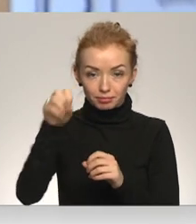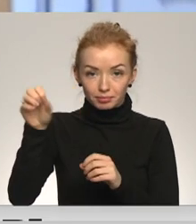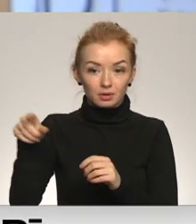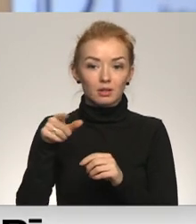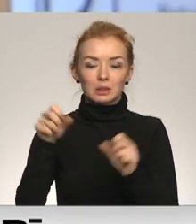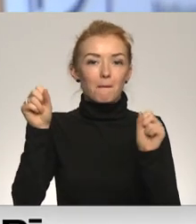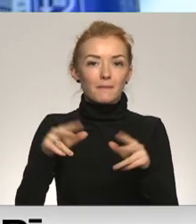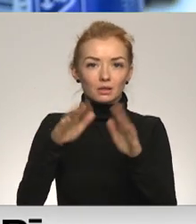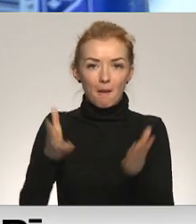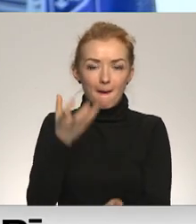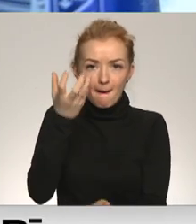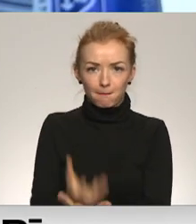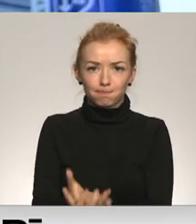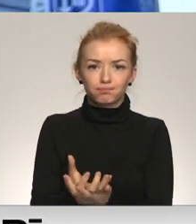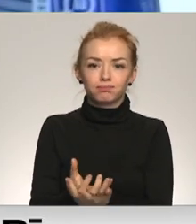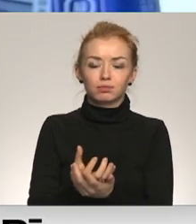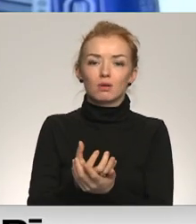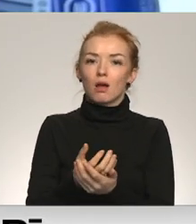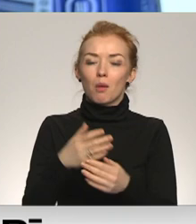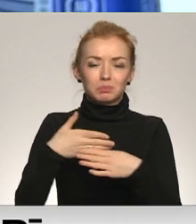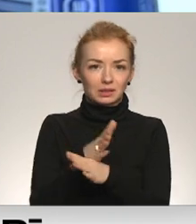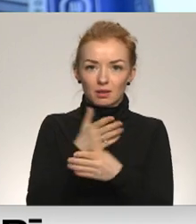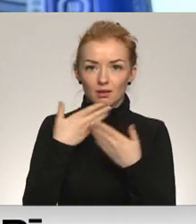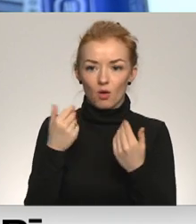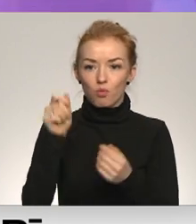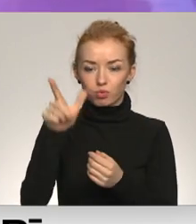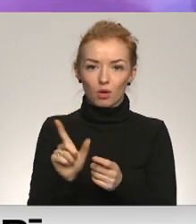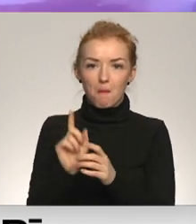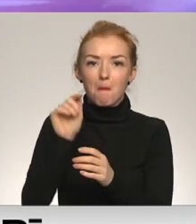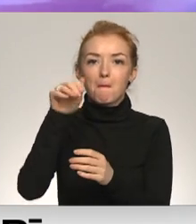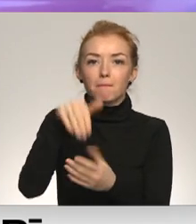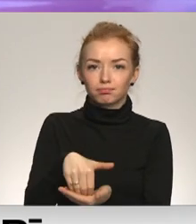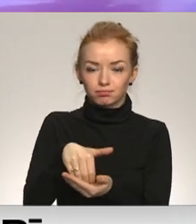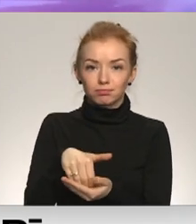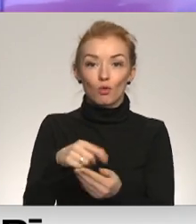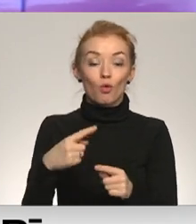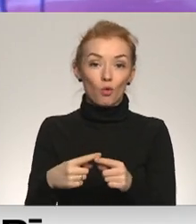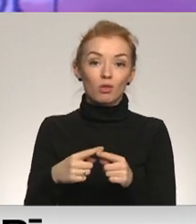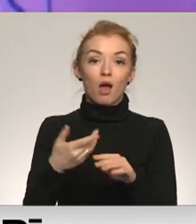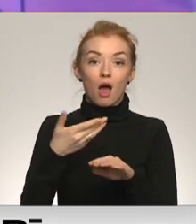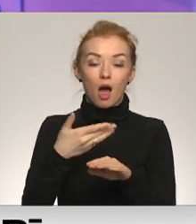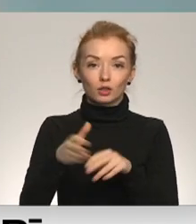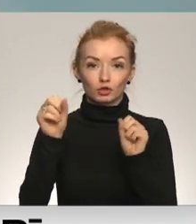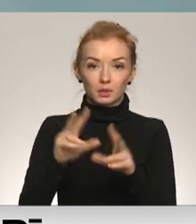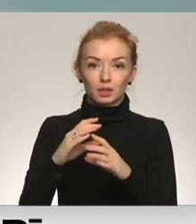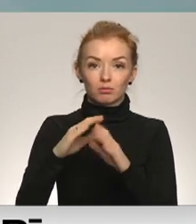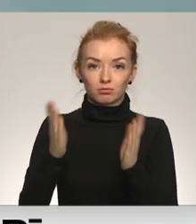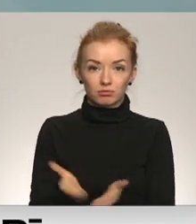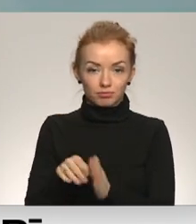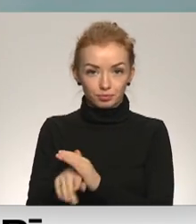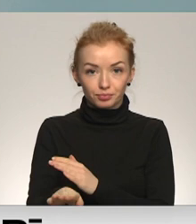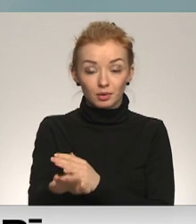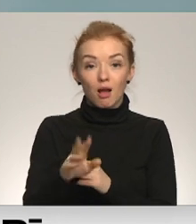tāda sistēma, tāda lenta, kur tā pudele tā viegli iekrīt un nonāk atsevišķā tvertnē. Tad, protams,